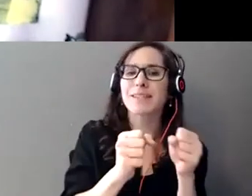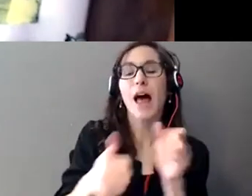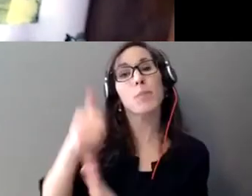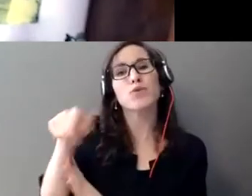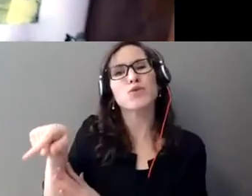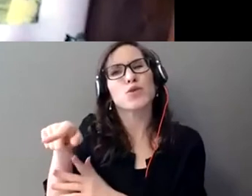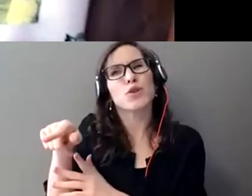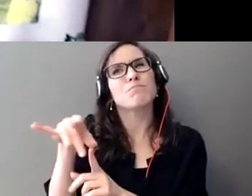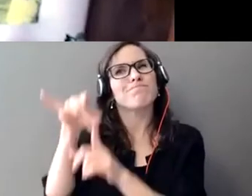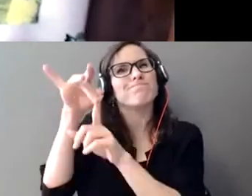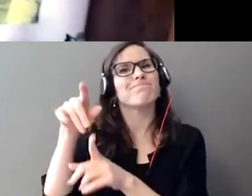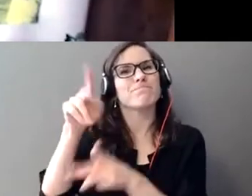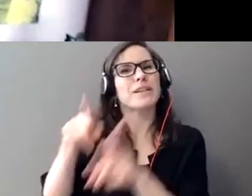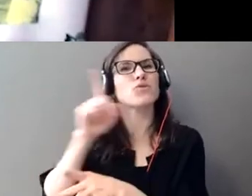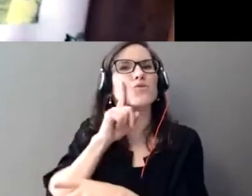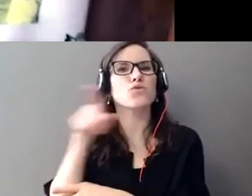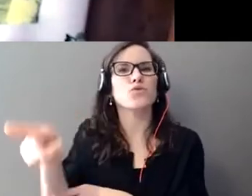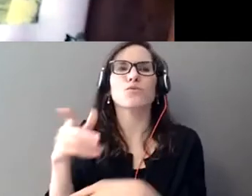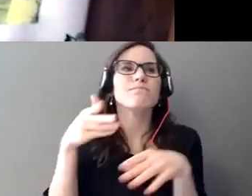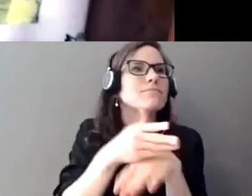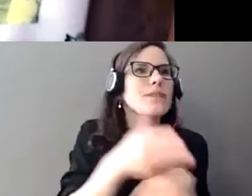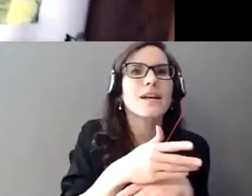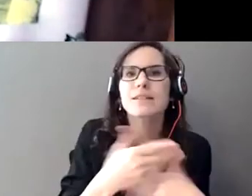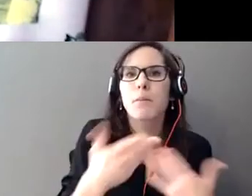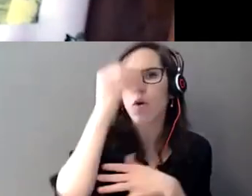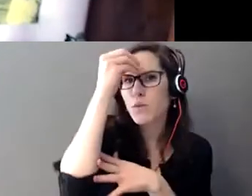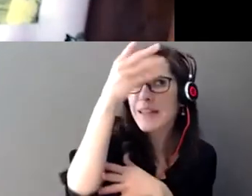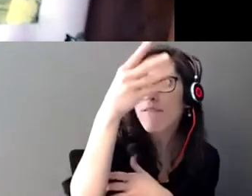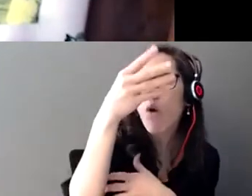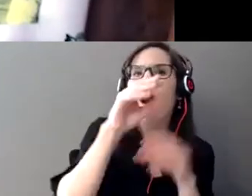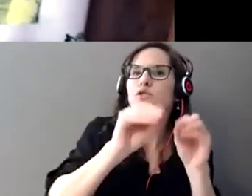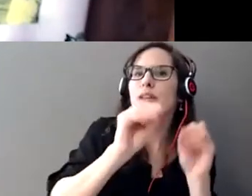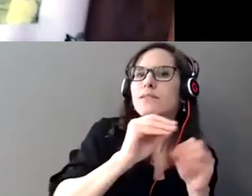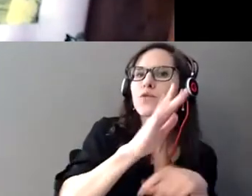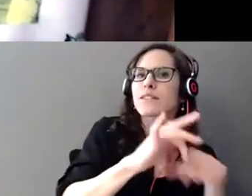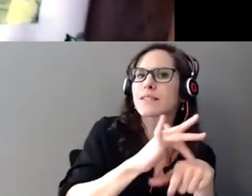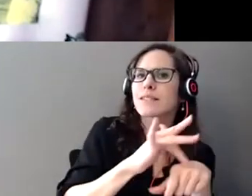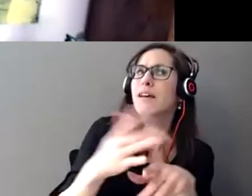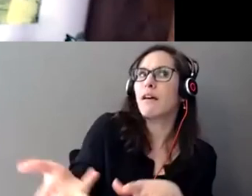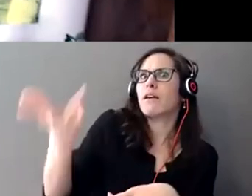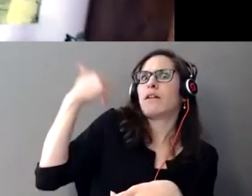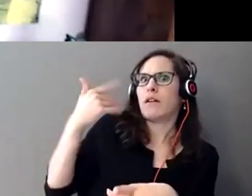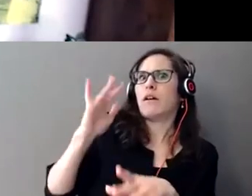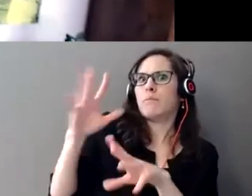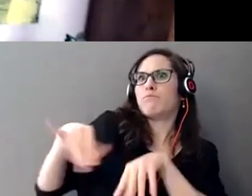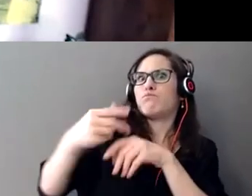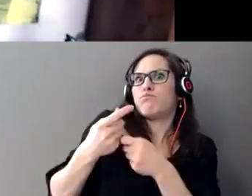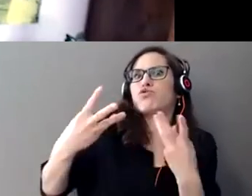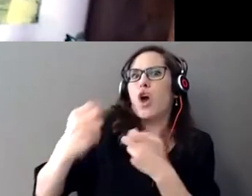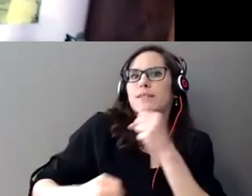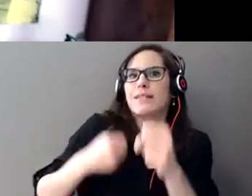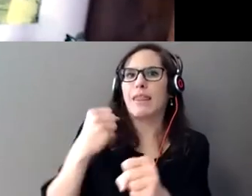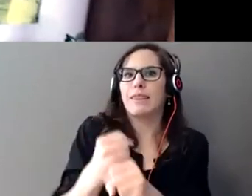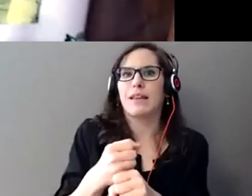au savoir à l'éducation à l'université depuis plusieurs années donc c'est pas tout comment dire que ça soit